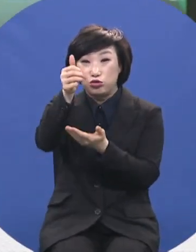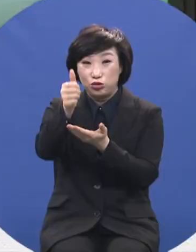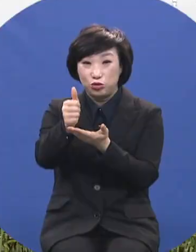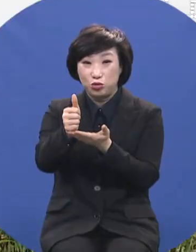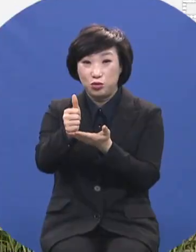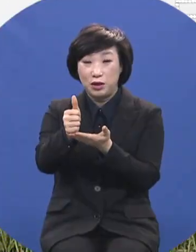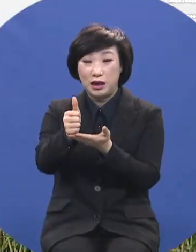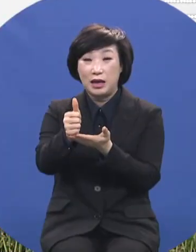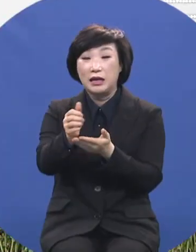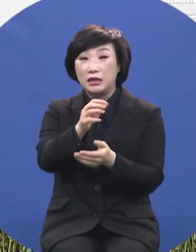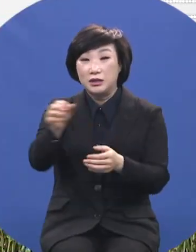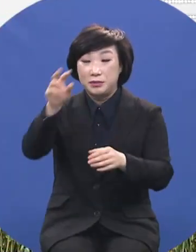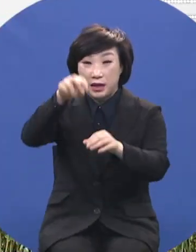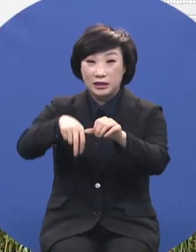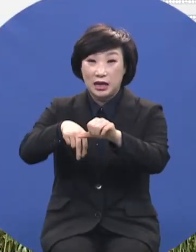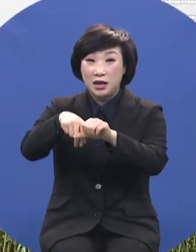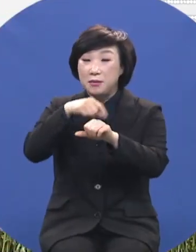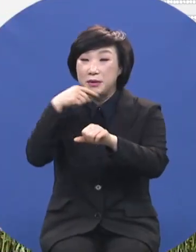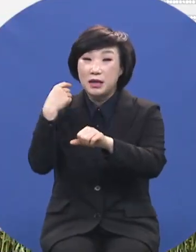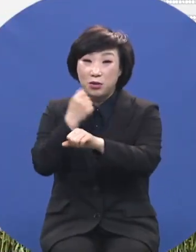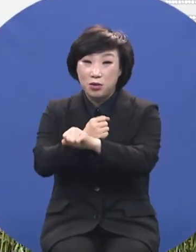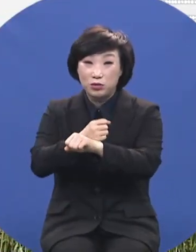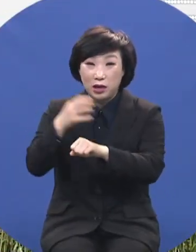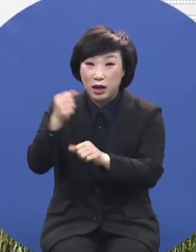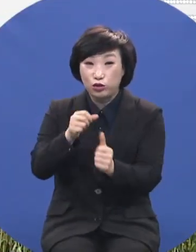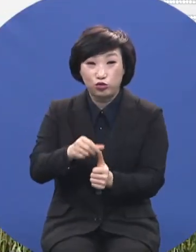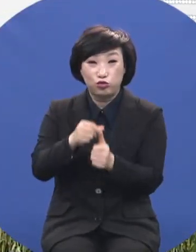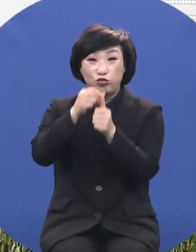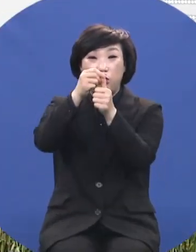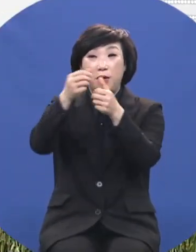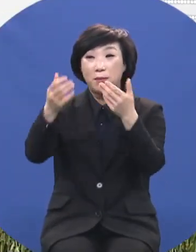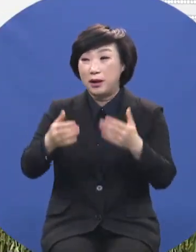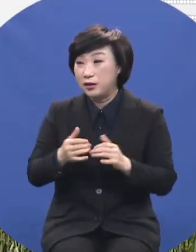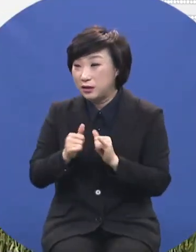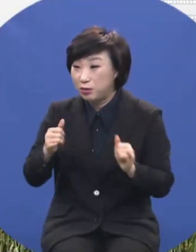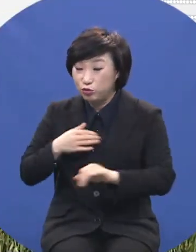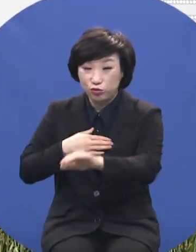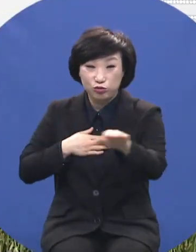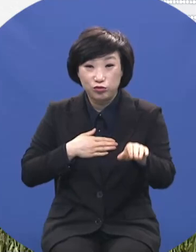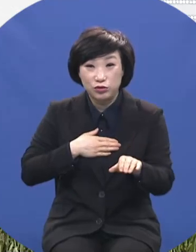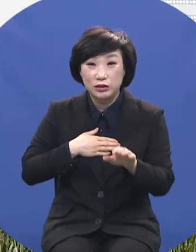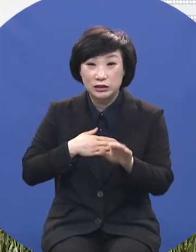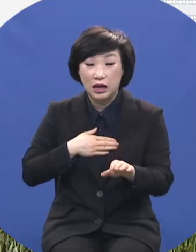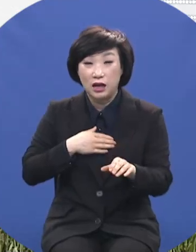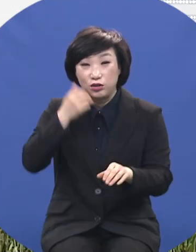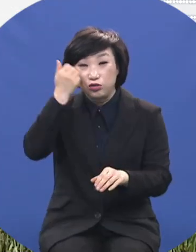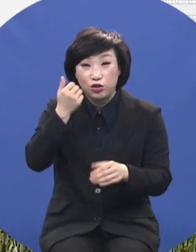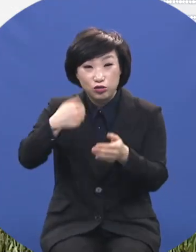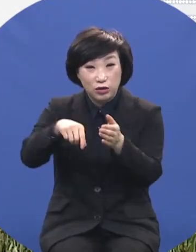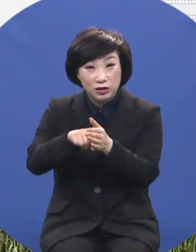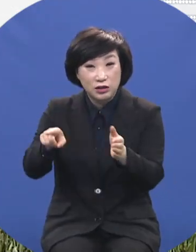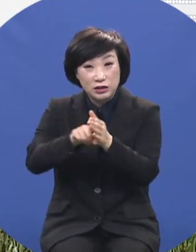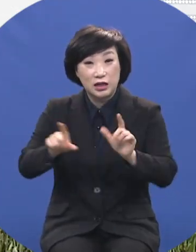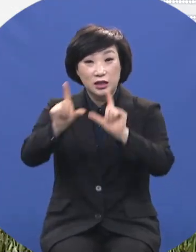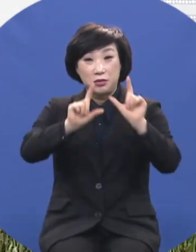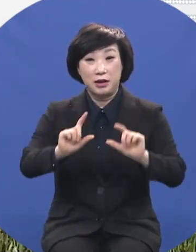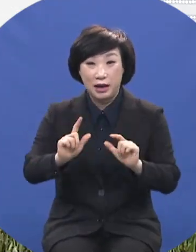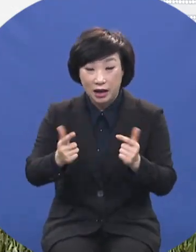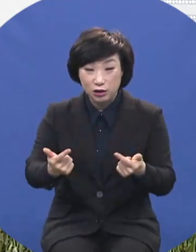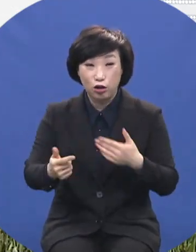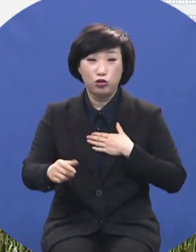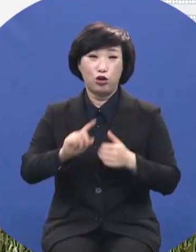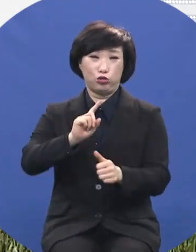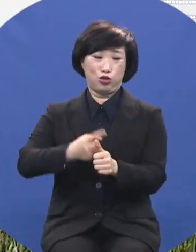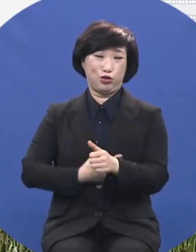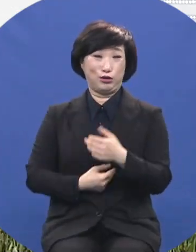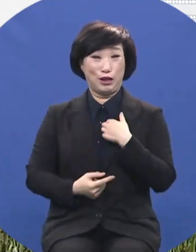그리스도의 십자가의 피의 공로로 구원받은 사람은 누구를 위해서가 아니라 내가